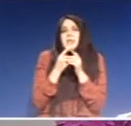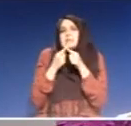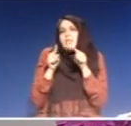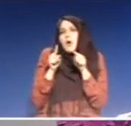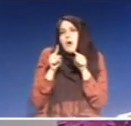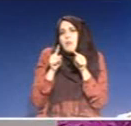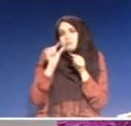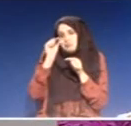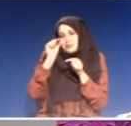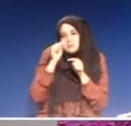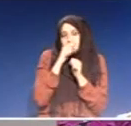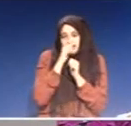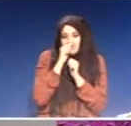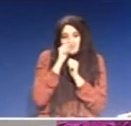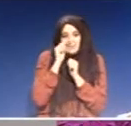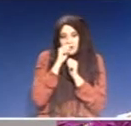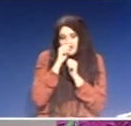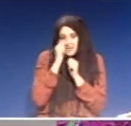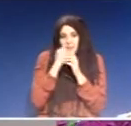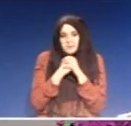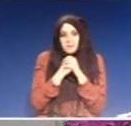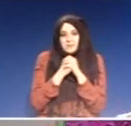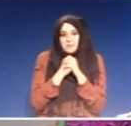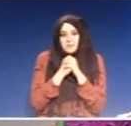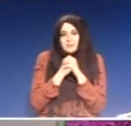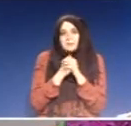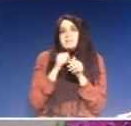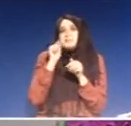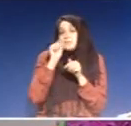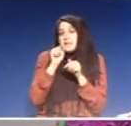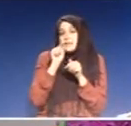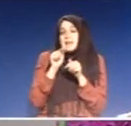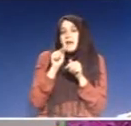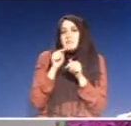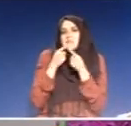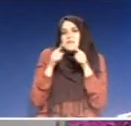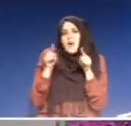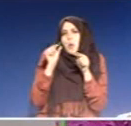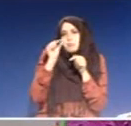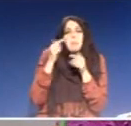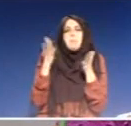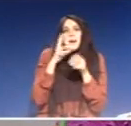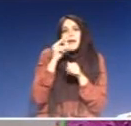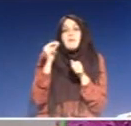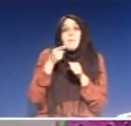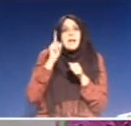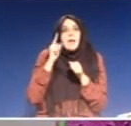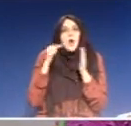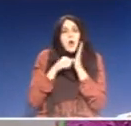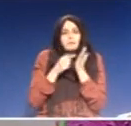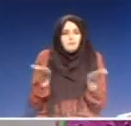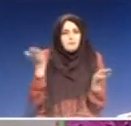الخلاف اليسير أكيد. وهذا بالمناسبة بنيت عليه أحكام فقهية كثيرة. أما إذا كان الاختلاف